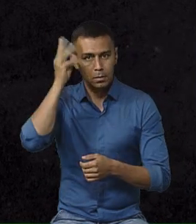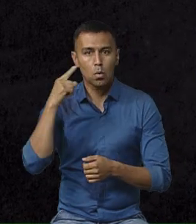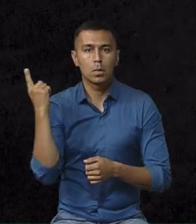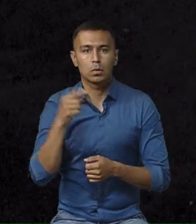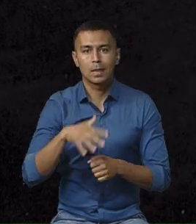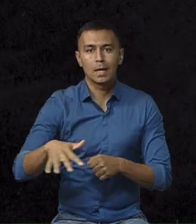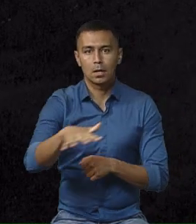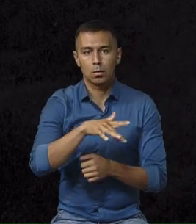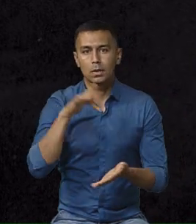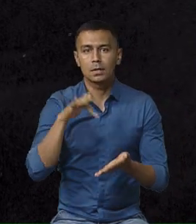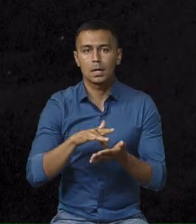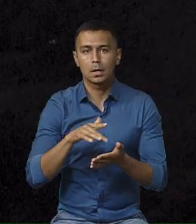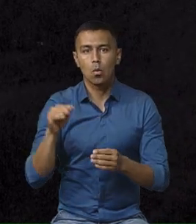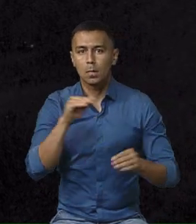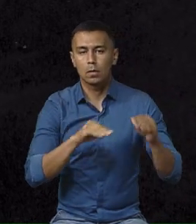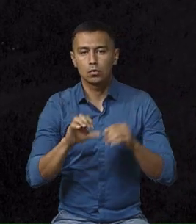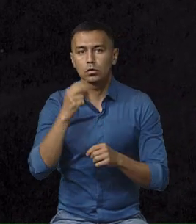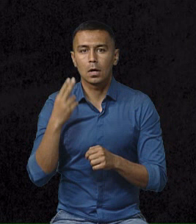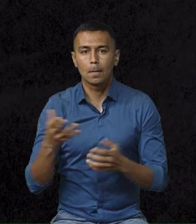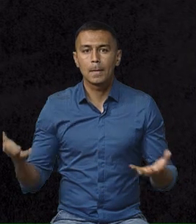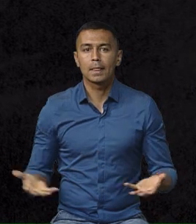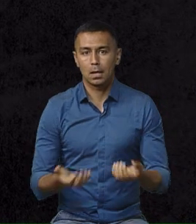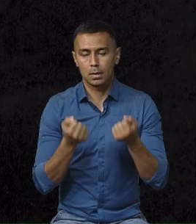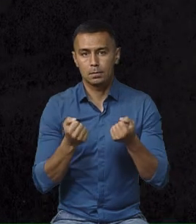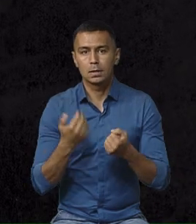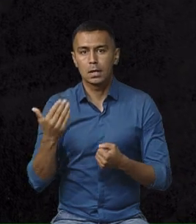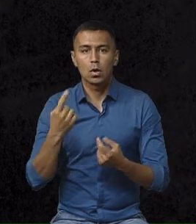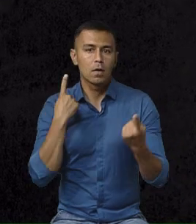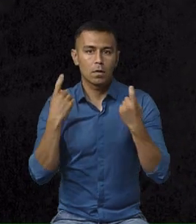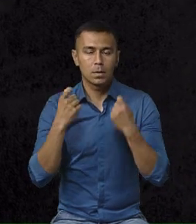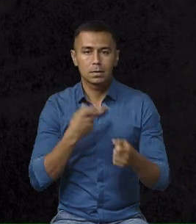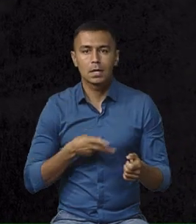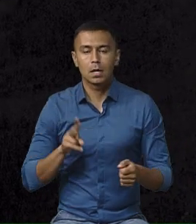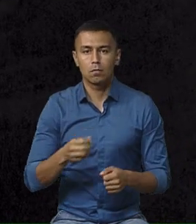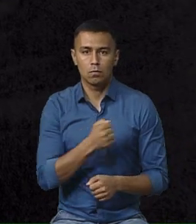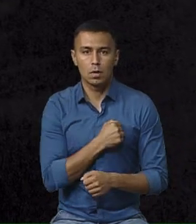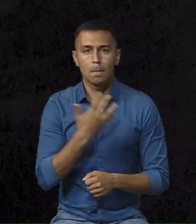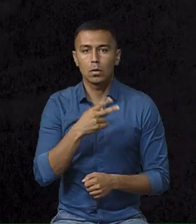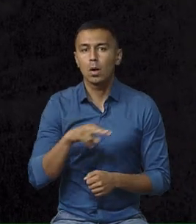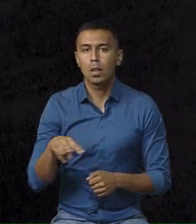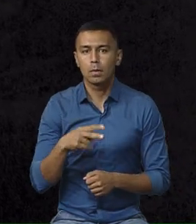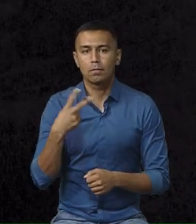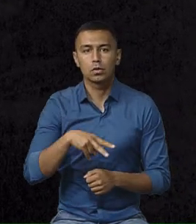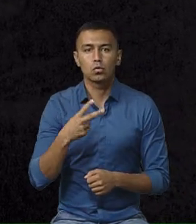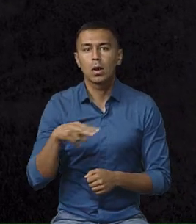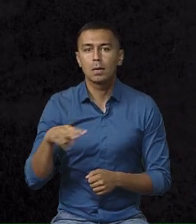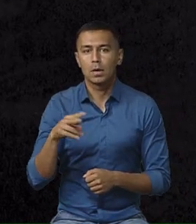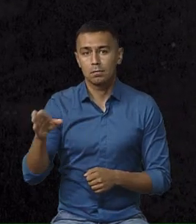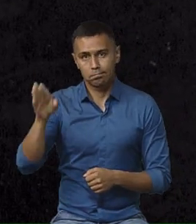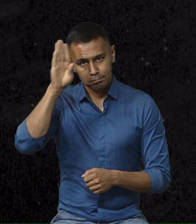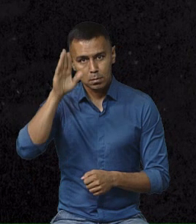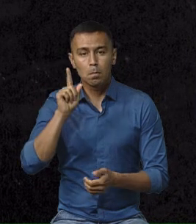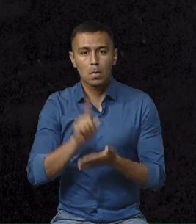обласному територіальному центрі комплектування та соціальної підтримки. За їхню інформацію, загинув воїн 5 липня. 22 липня Віталію мало